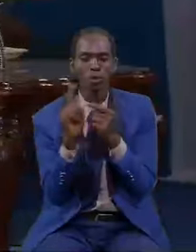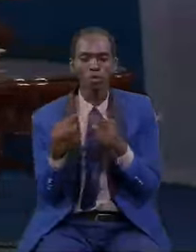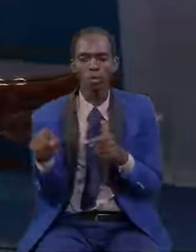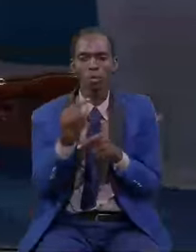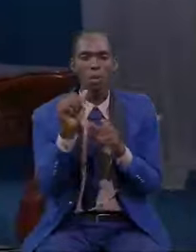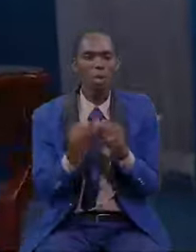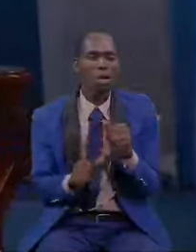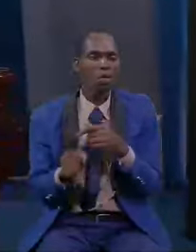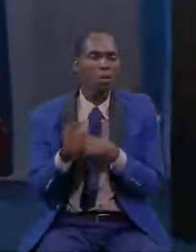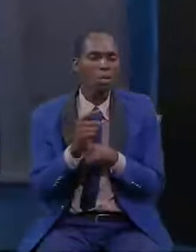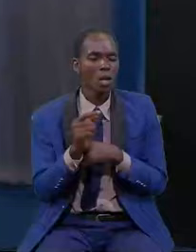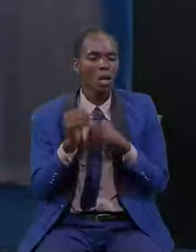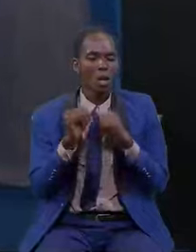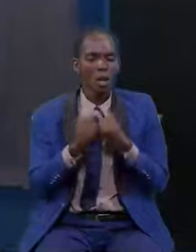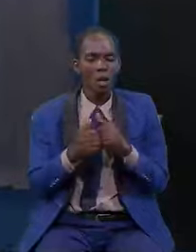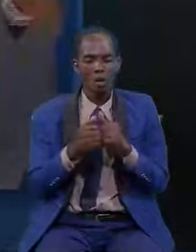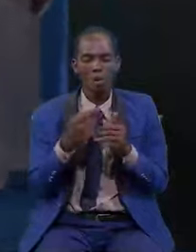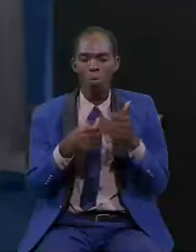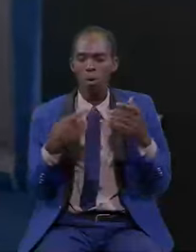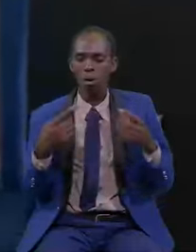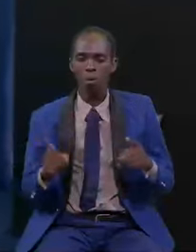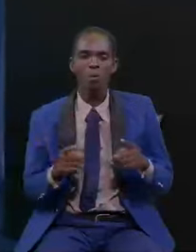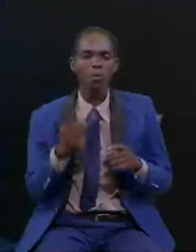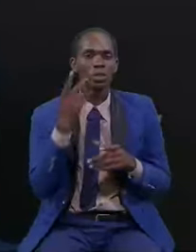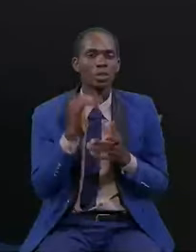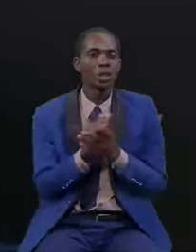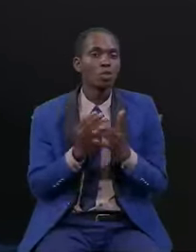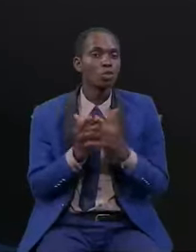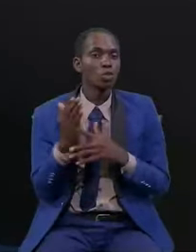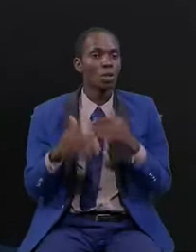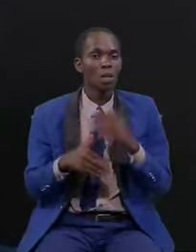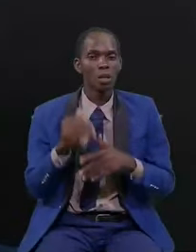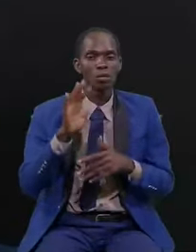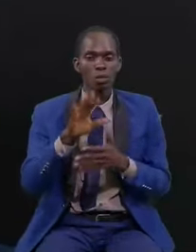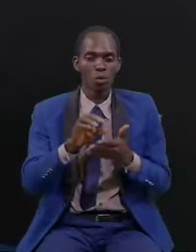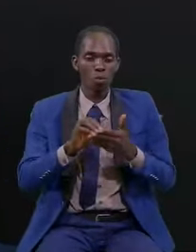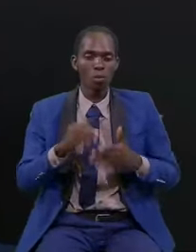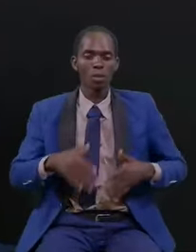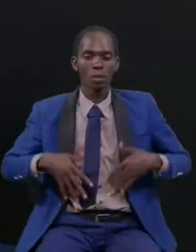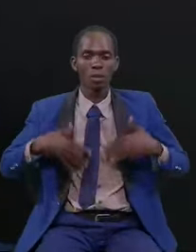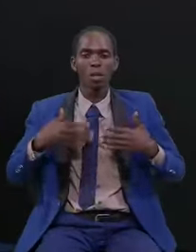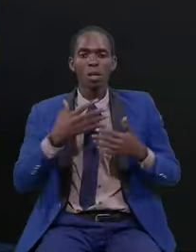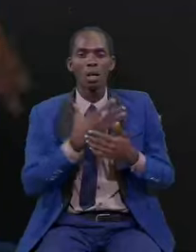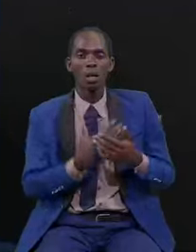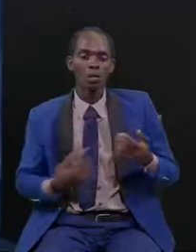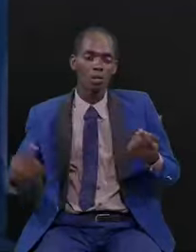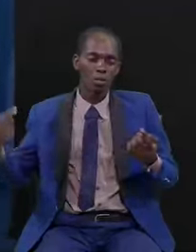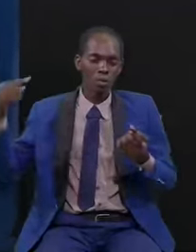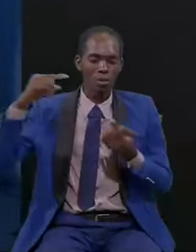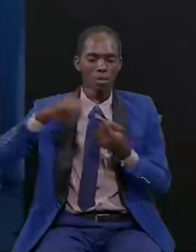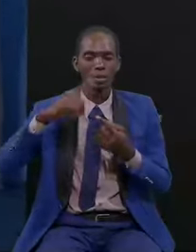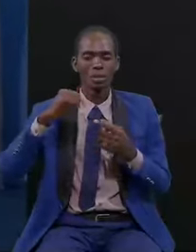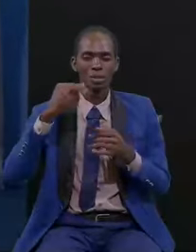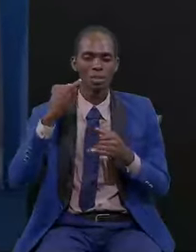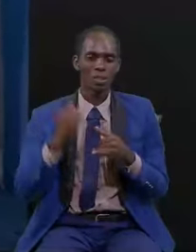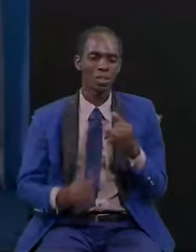arrive? Qu'au point de la mort, toute leur vie, autant au moment où vous êtes parvenu à la